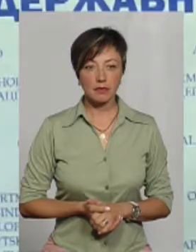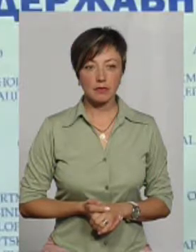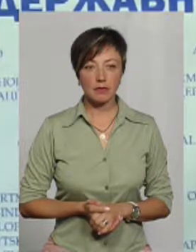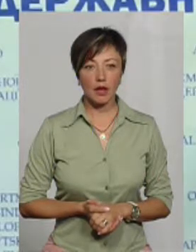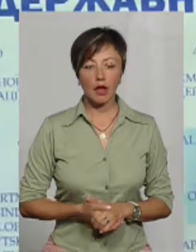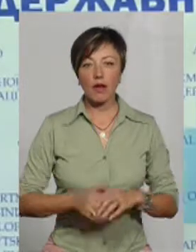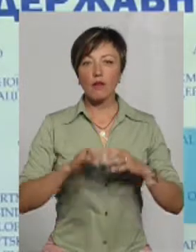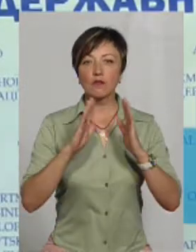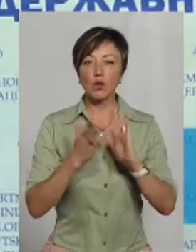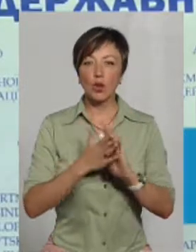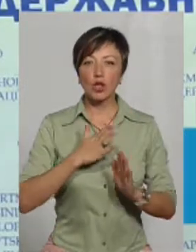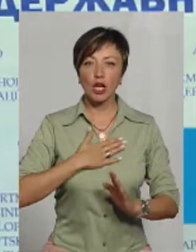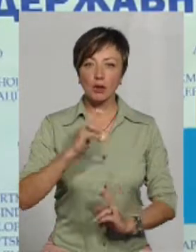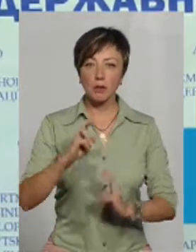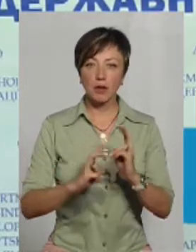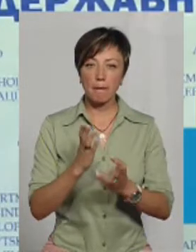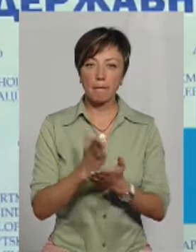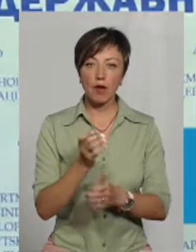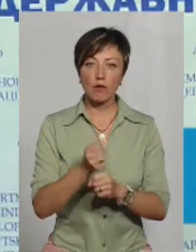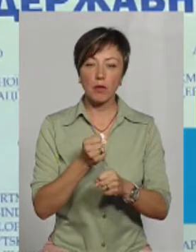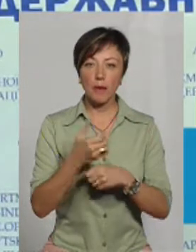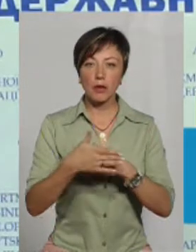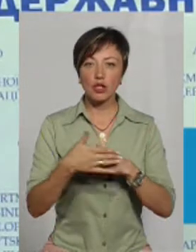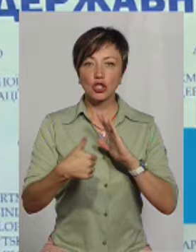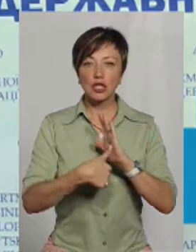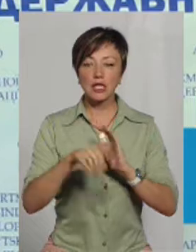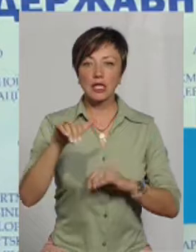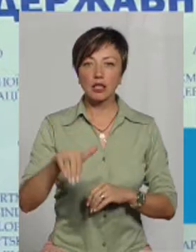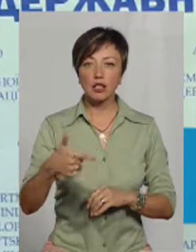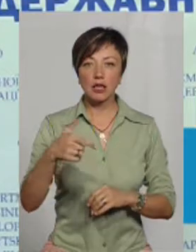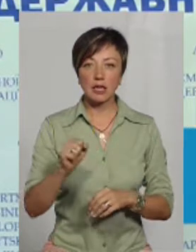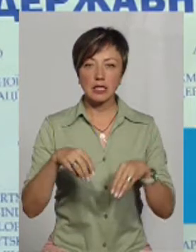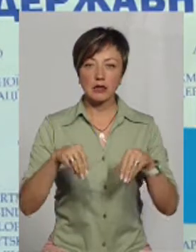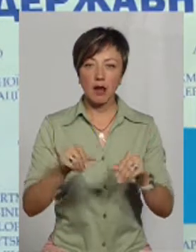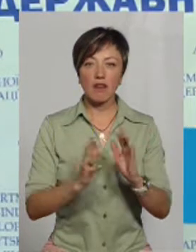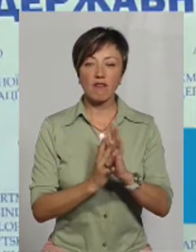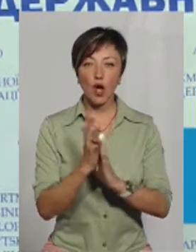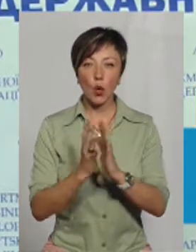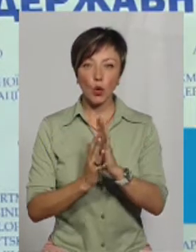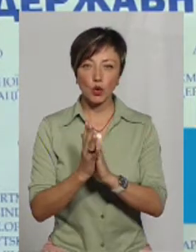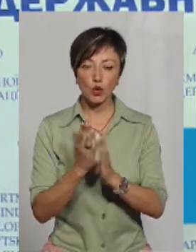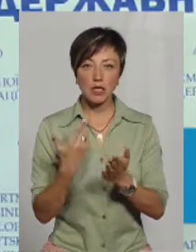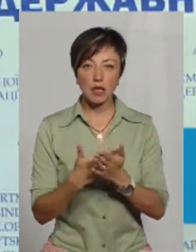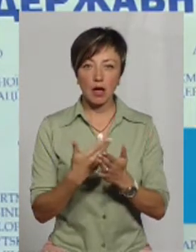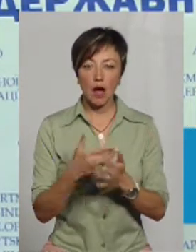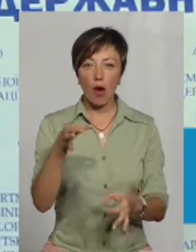Всього наші підприємства десь мають в обробітку приблизно 6 тисяч гектарів земель, на яких вирощується